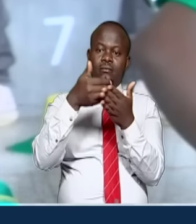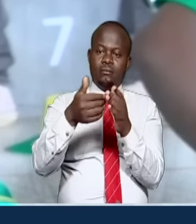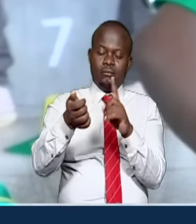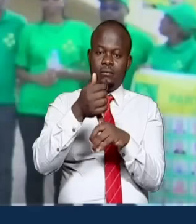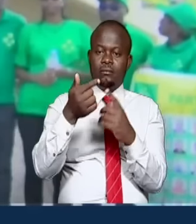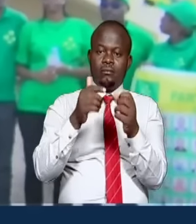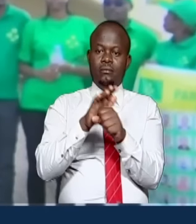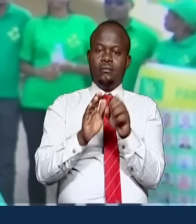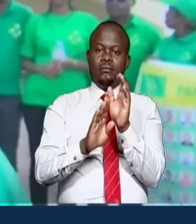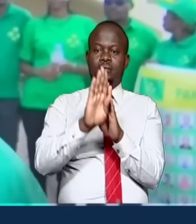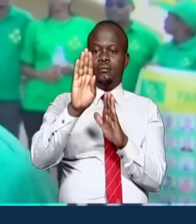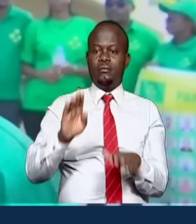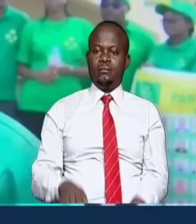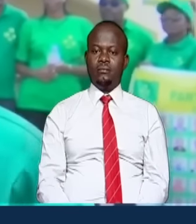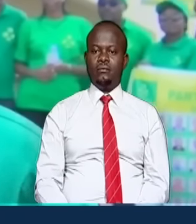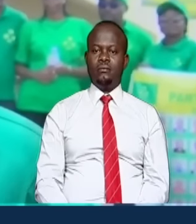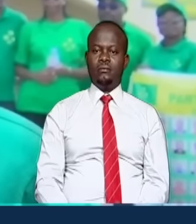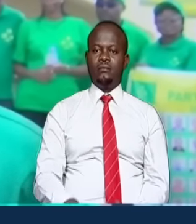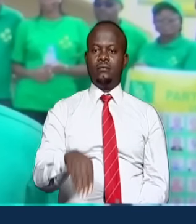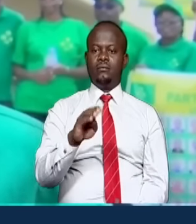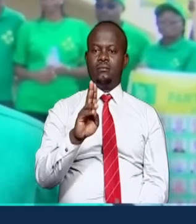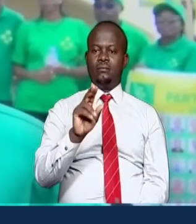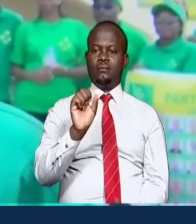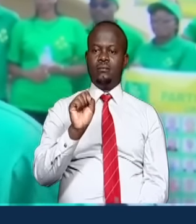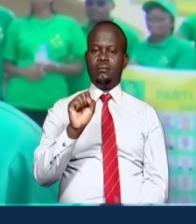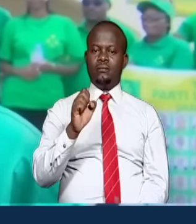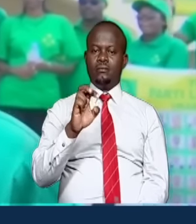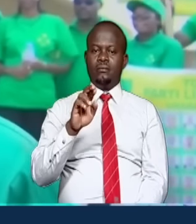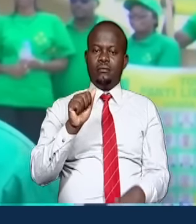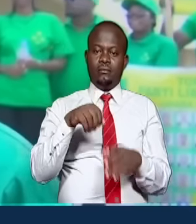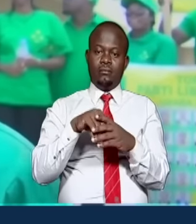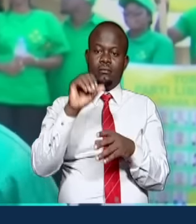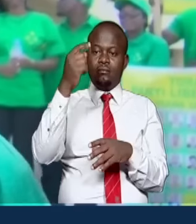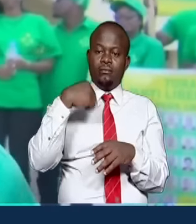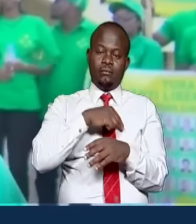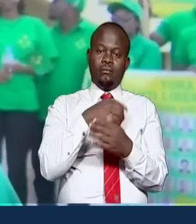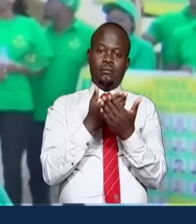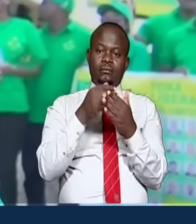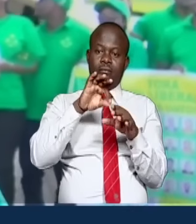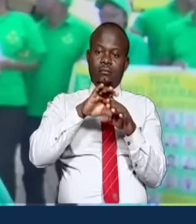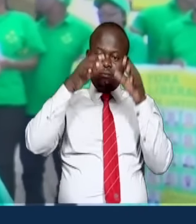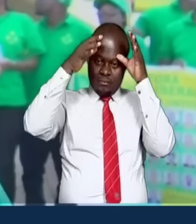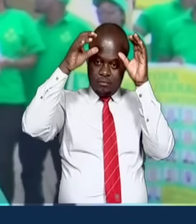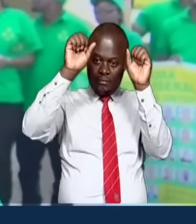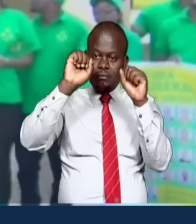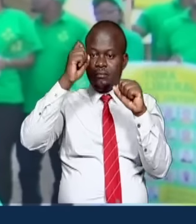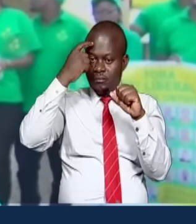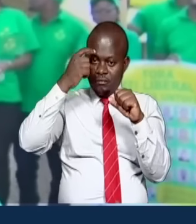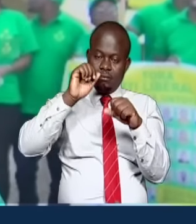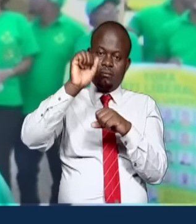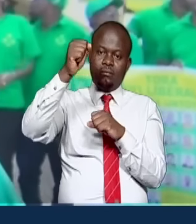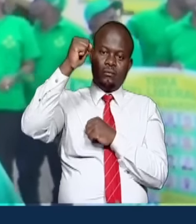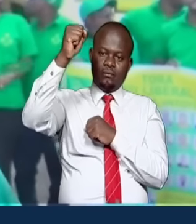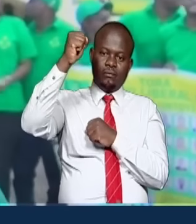iterambere. Ibugesera icyo tubasaba cya mbere cyo ni ugutora Perezida wa Repubulika bashyira igikumwe ku